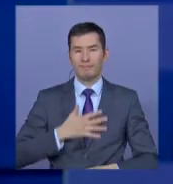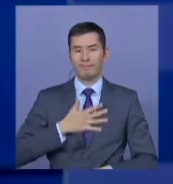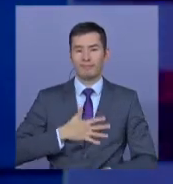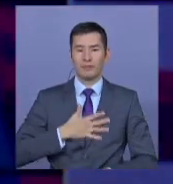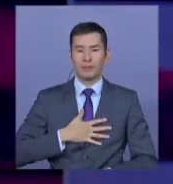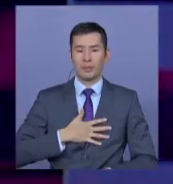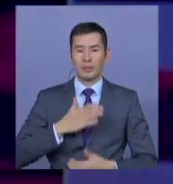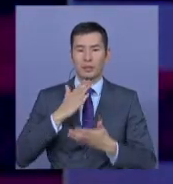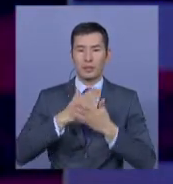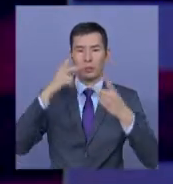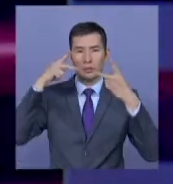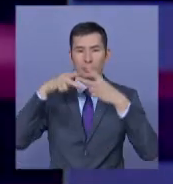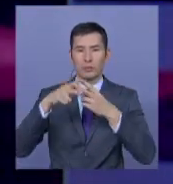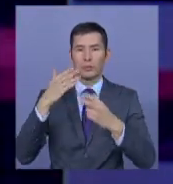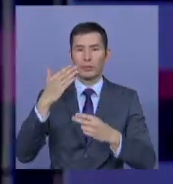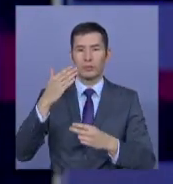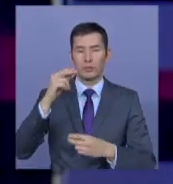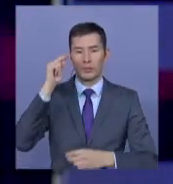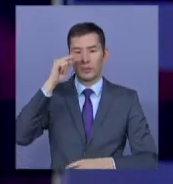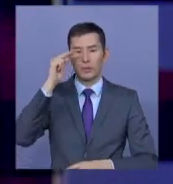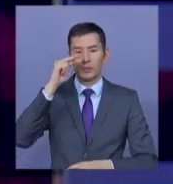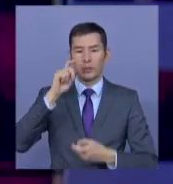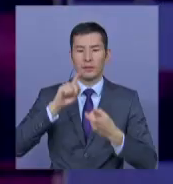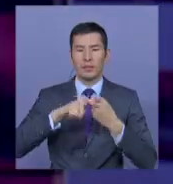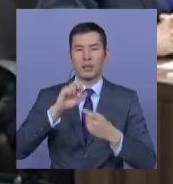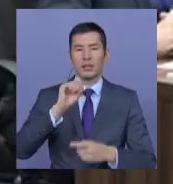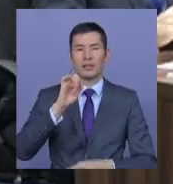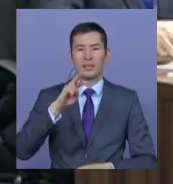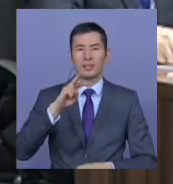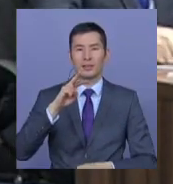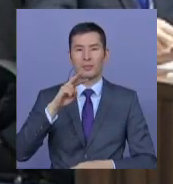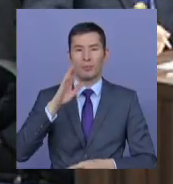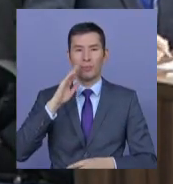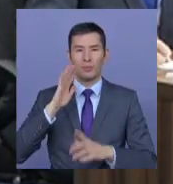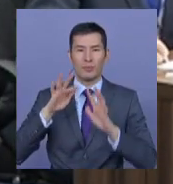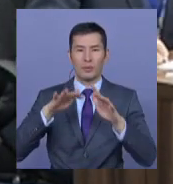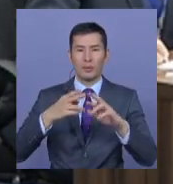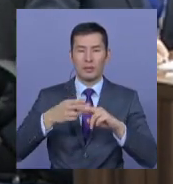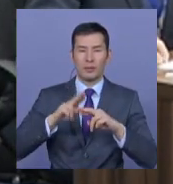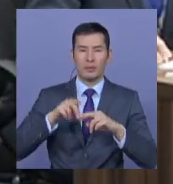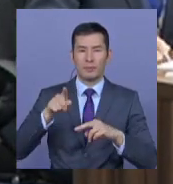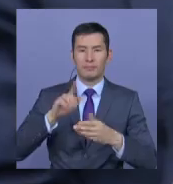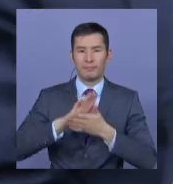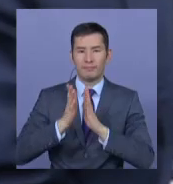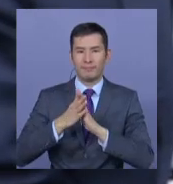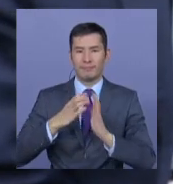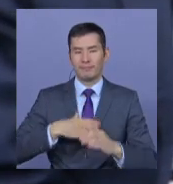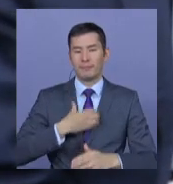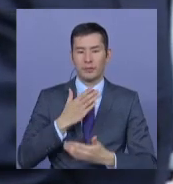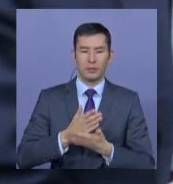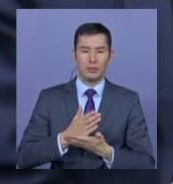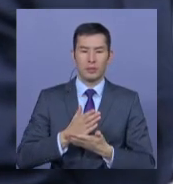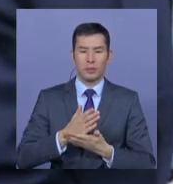қатарлы университет студенттері Арал теңізіне қатысты осындай баға берді. Бүгін олар Біріккен ұлттар ұйымының Алматыдағы штабында кездесу